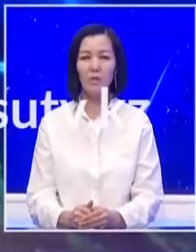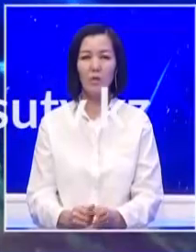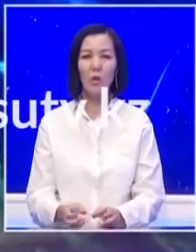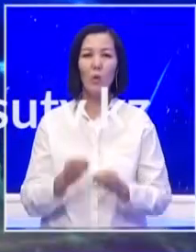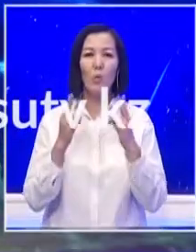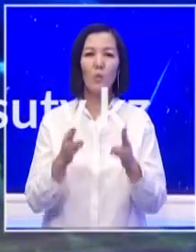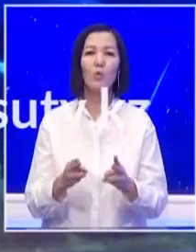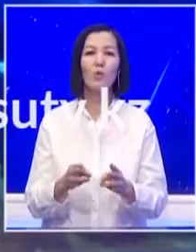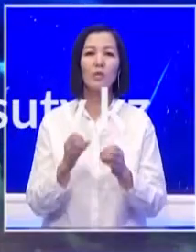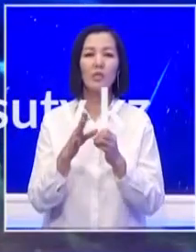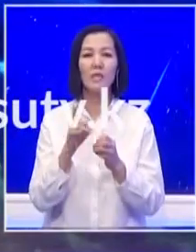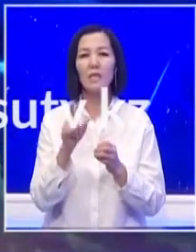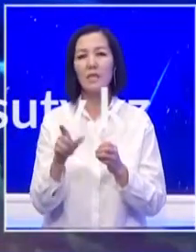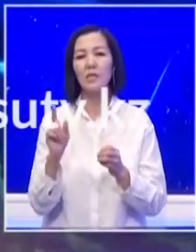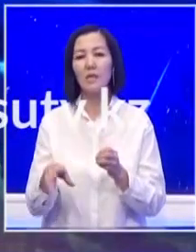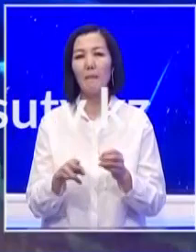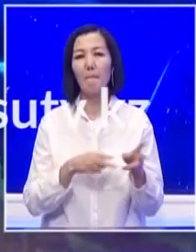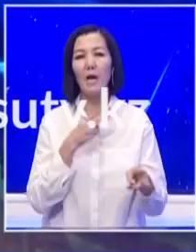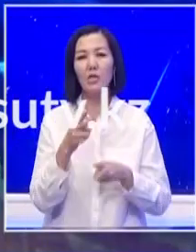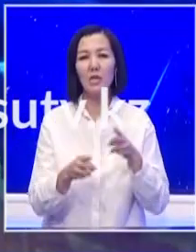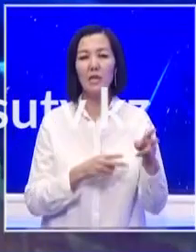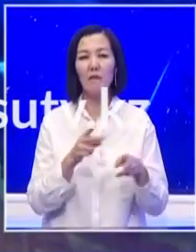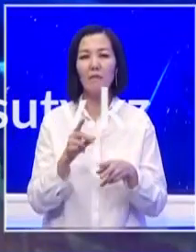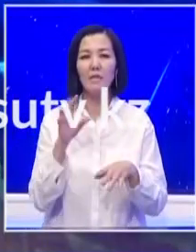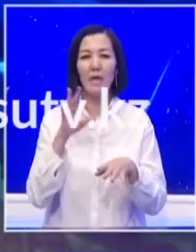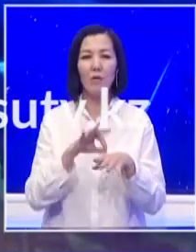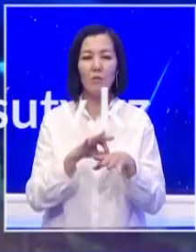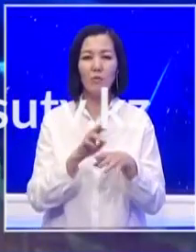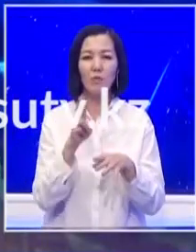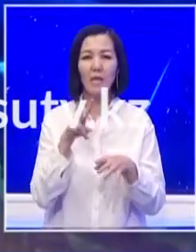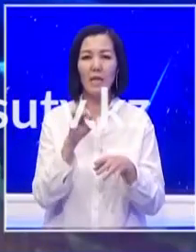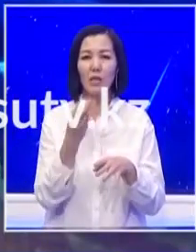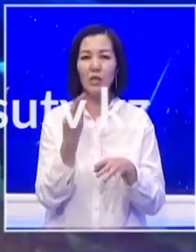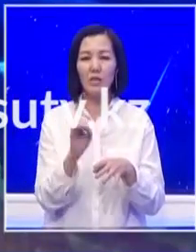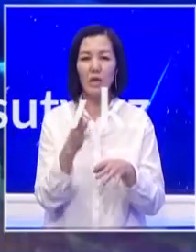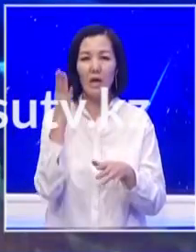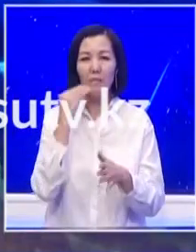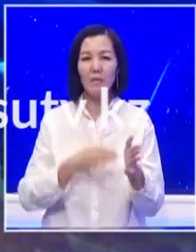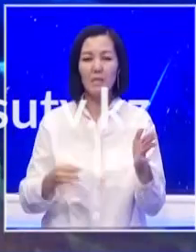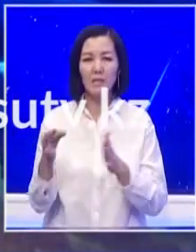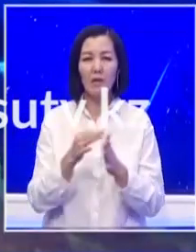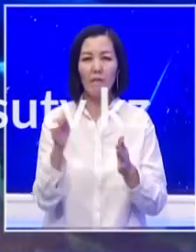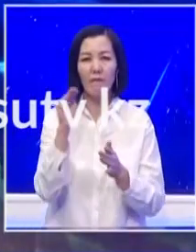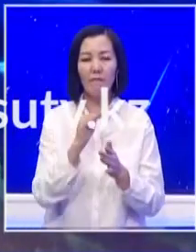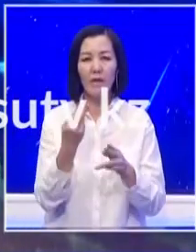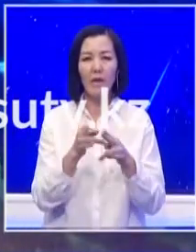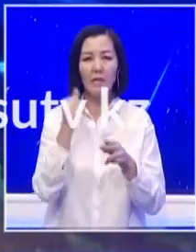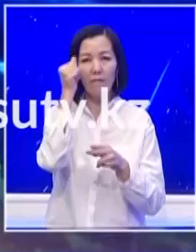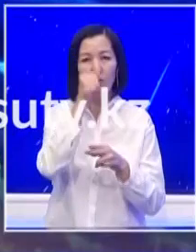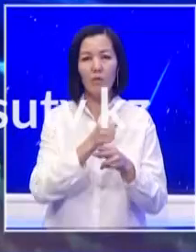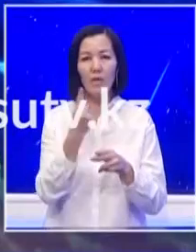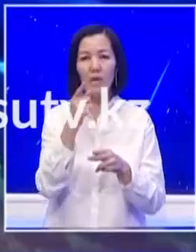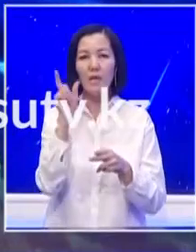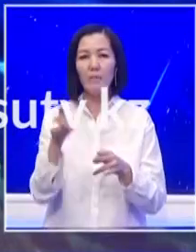Угроза снизу. 14 человек пожаловались на укусы клещей в Алматинской области с начала февраля текущего года. Один из пострадавших